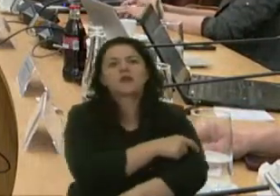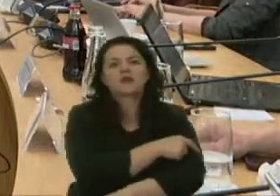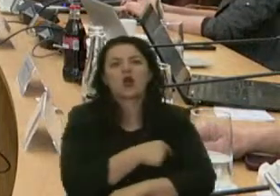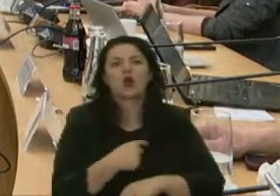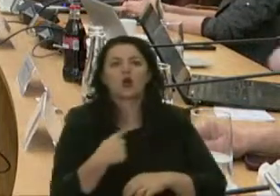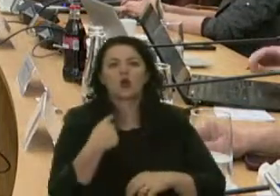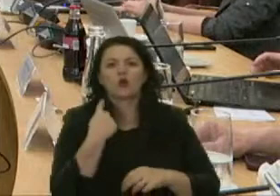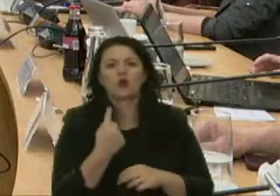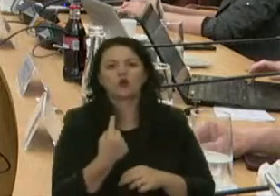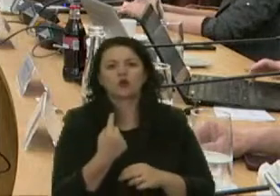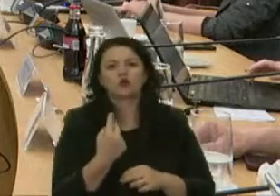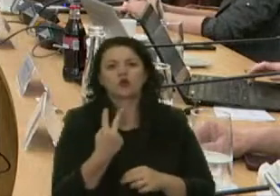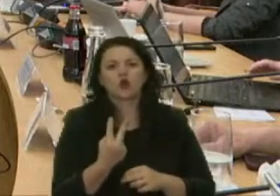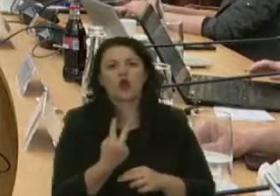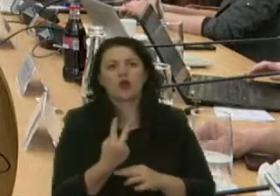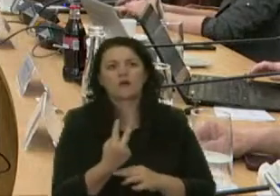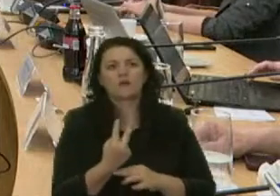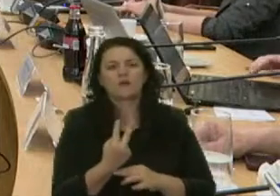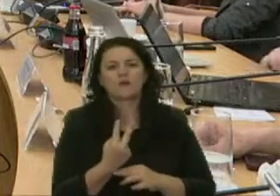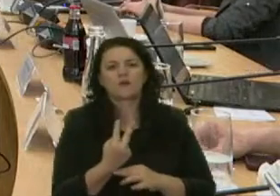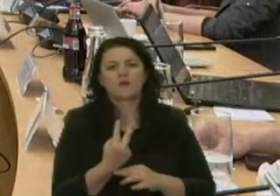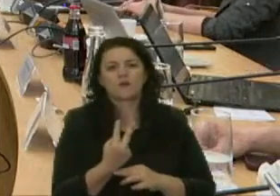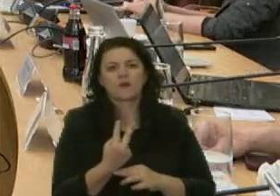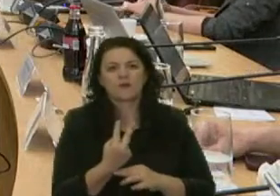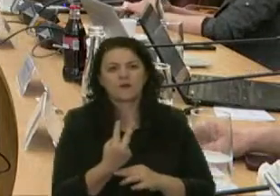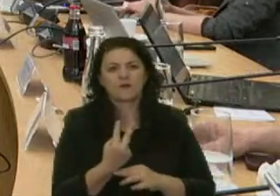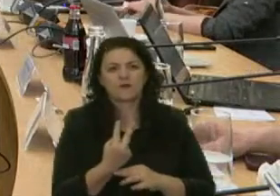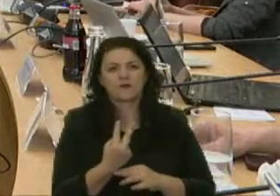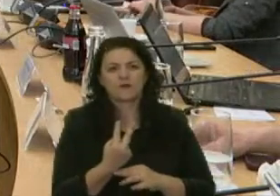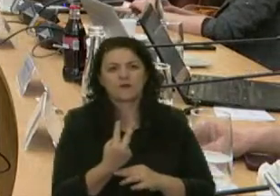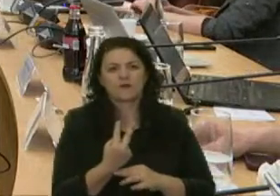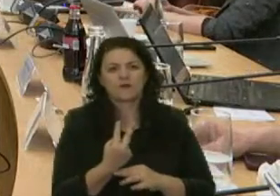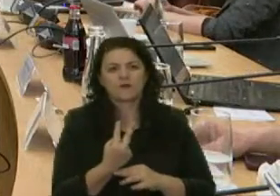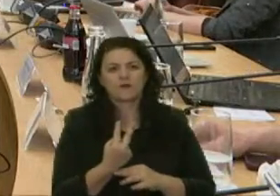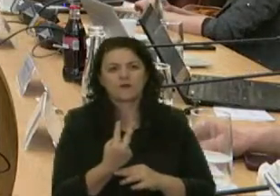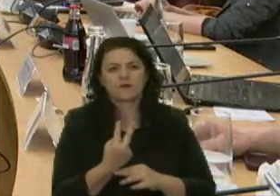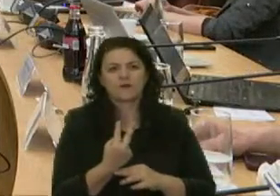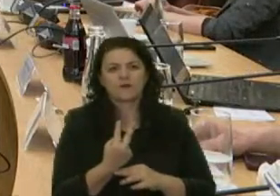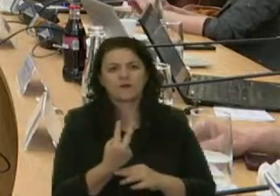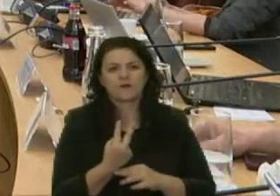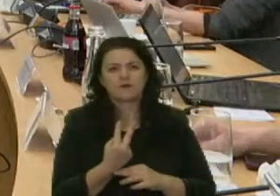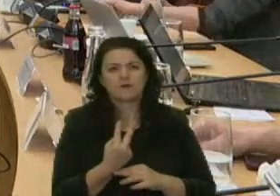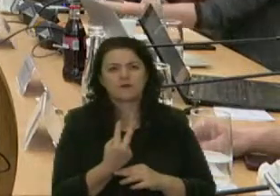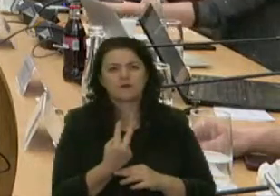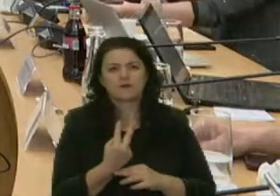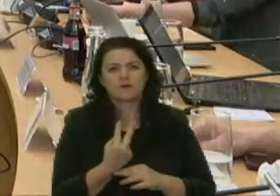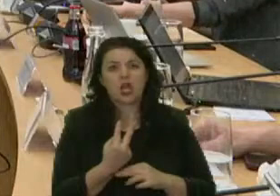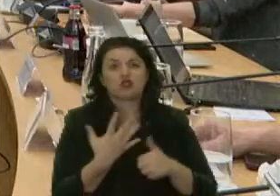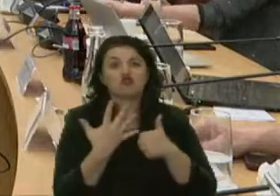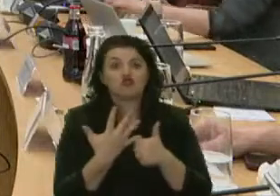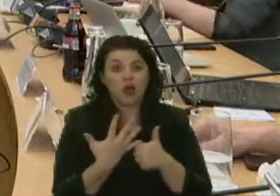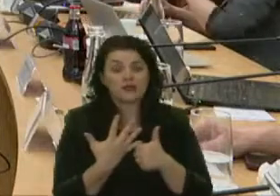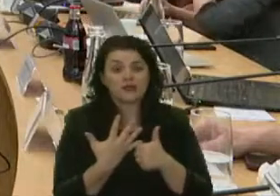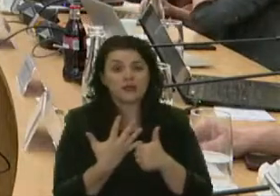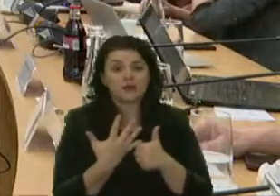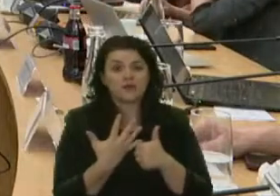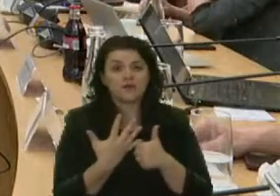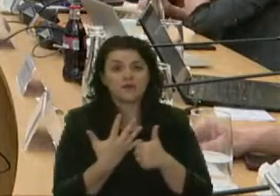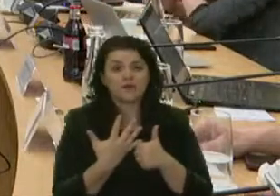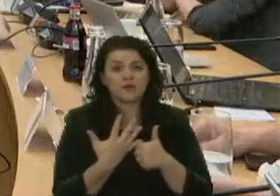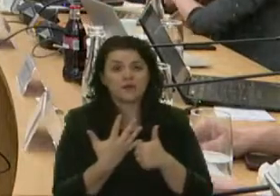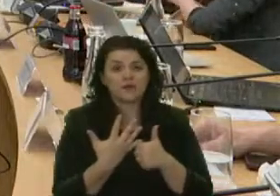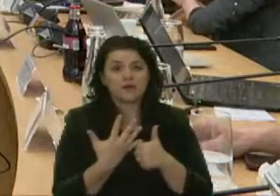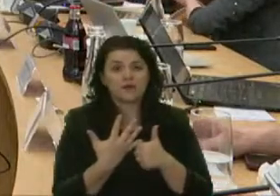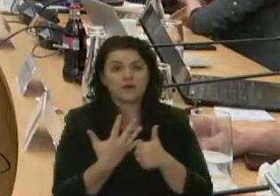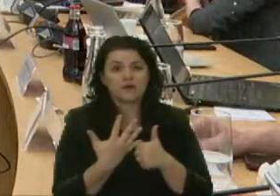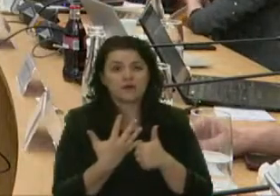favorabil Comisia 2 Comisia de juridică aviz favorabil Comisia 6 Comisia 6 aviz